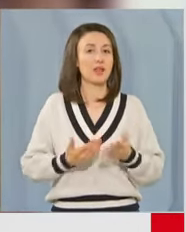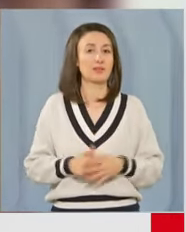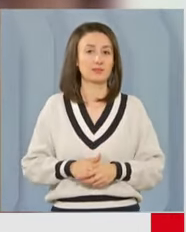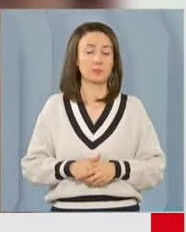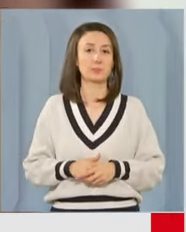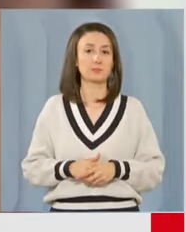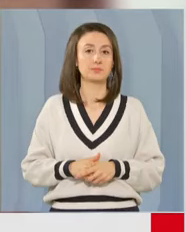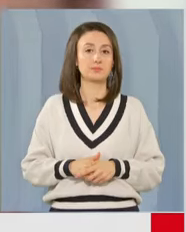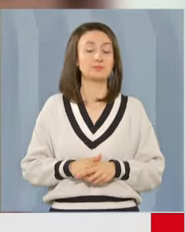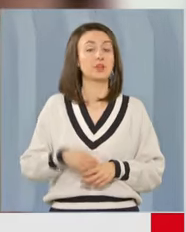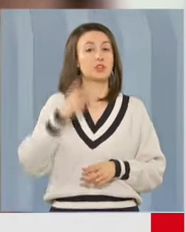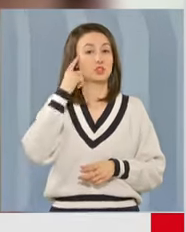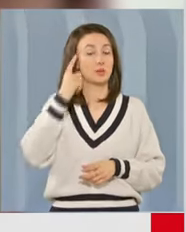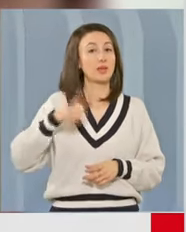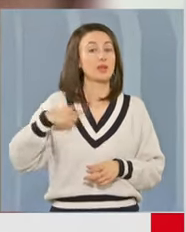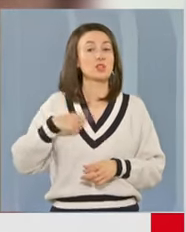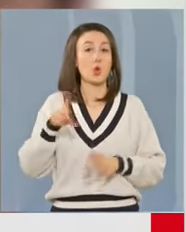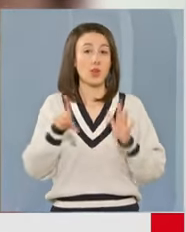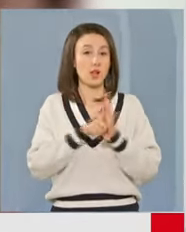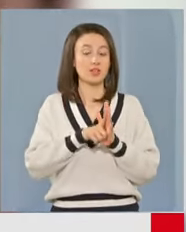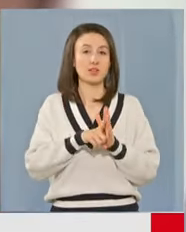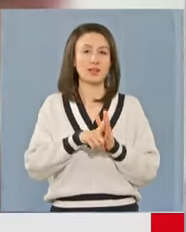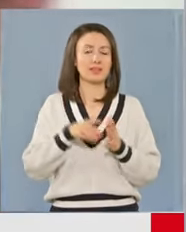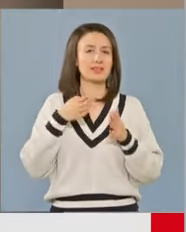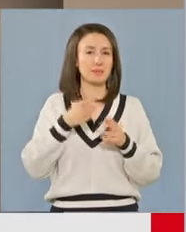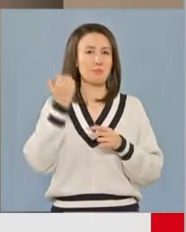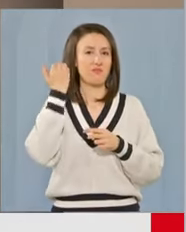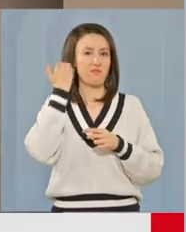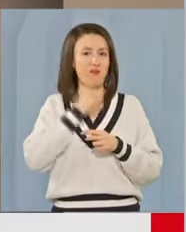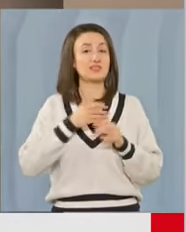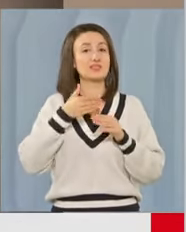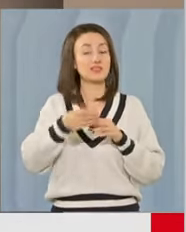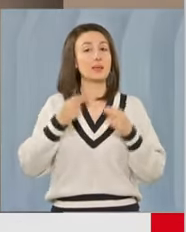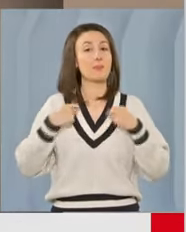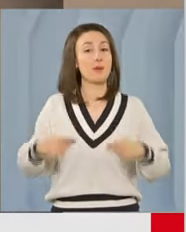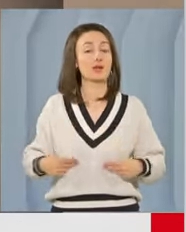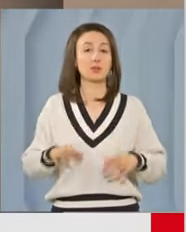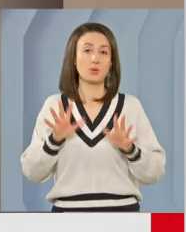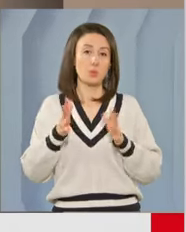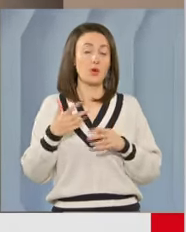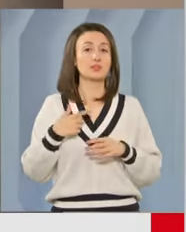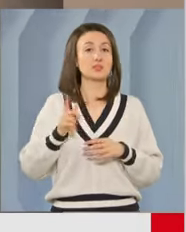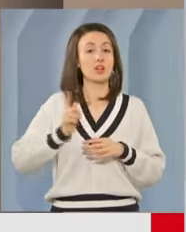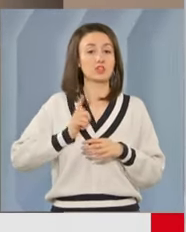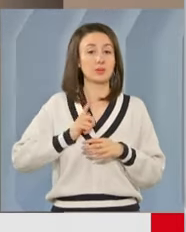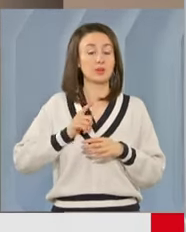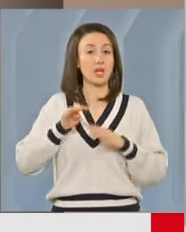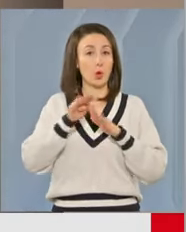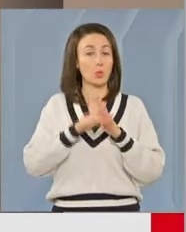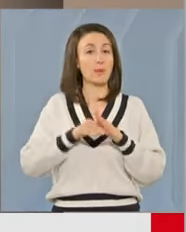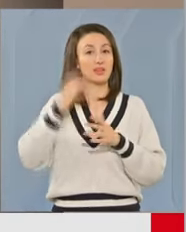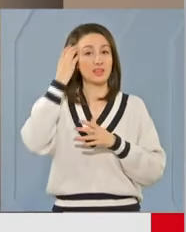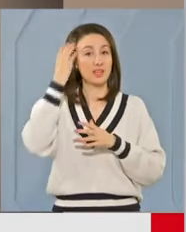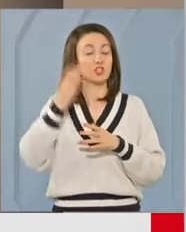reglementat știm că există o lege a Deep fake ului că întârzie în parlament probabil se așteaptă regulamentul